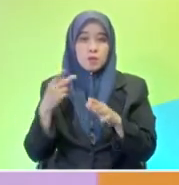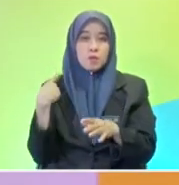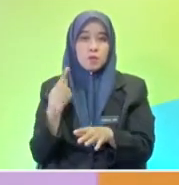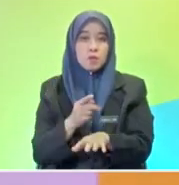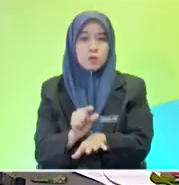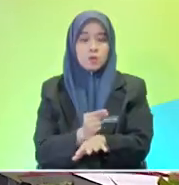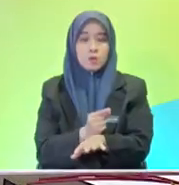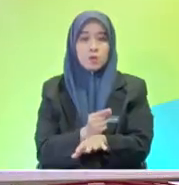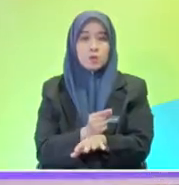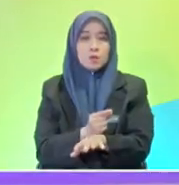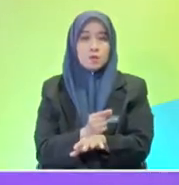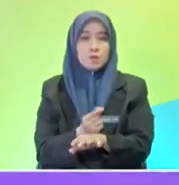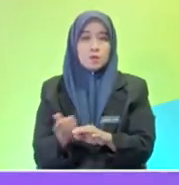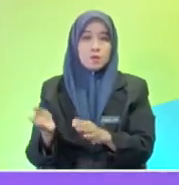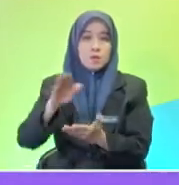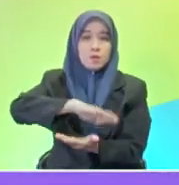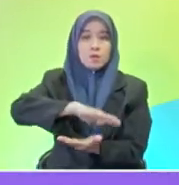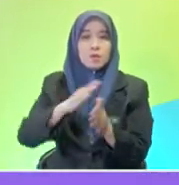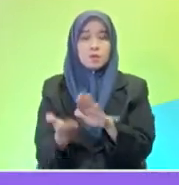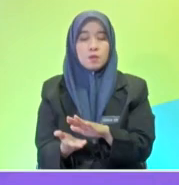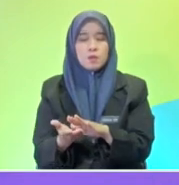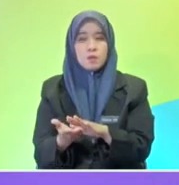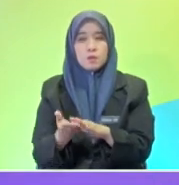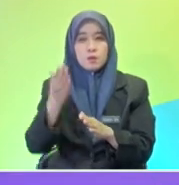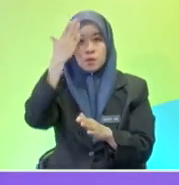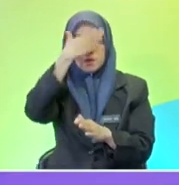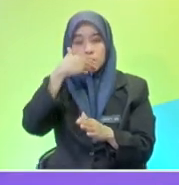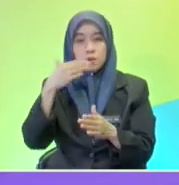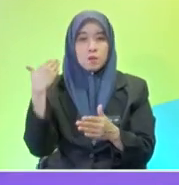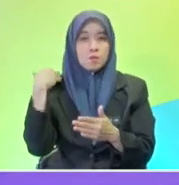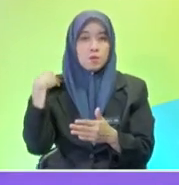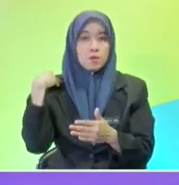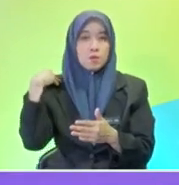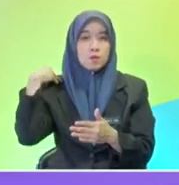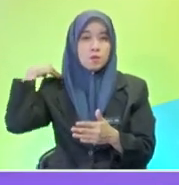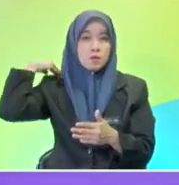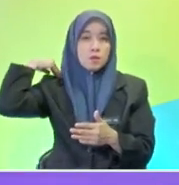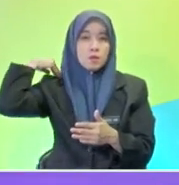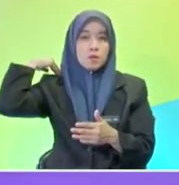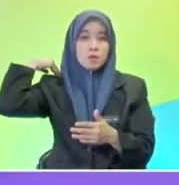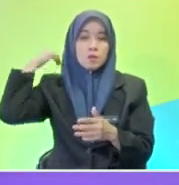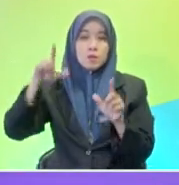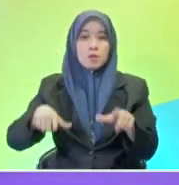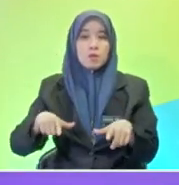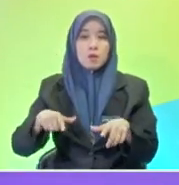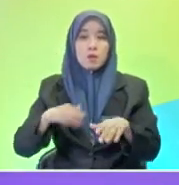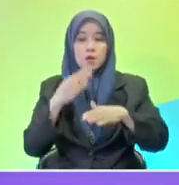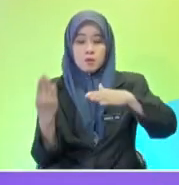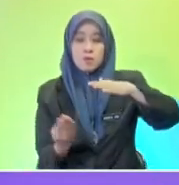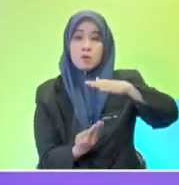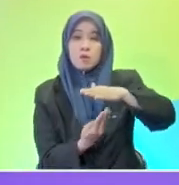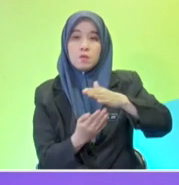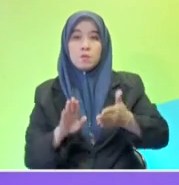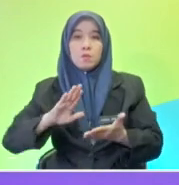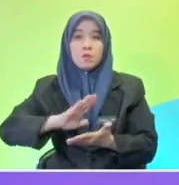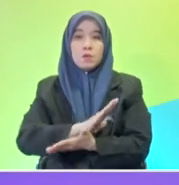kita terbalikkan permukaan yang belakang baik okey kena letak bawah dia Abang Kris bawah eh bawah kertas okey